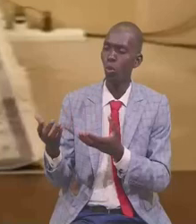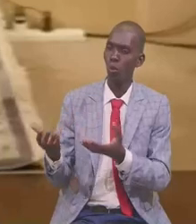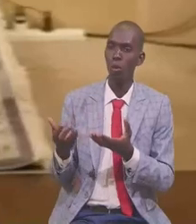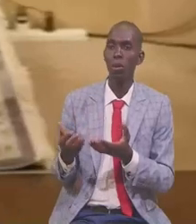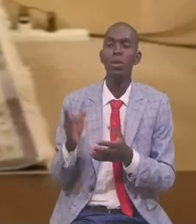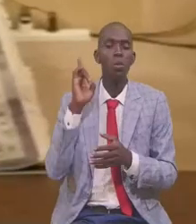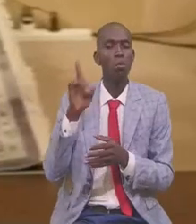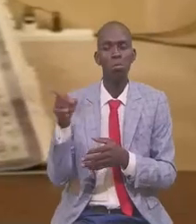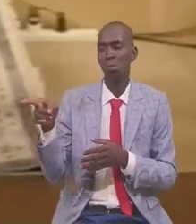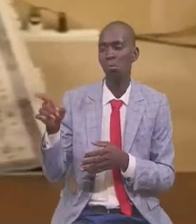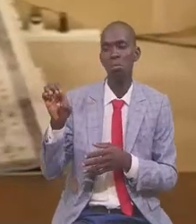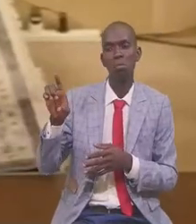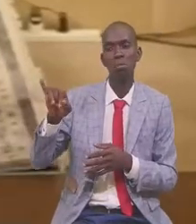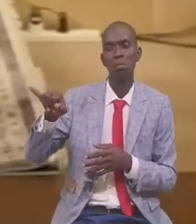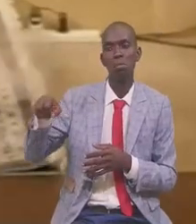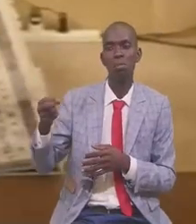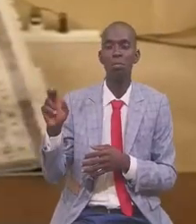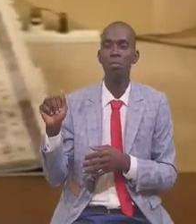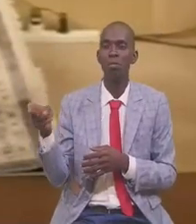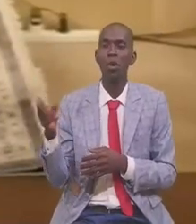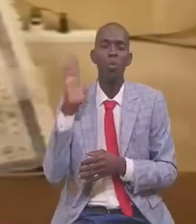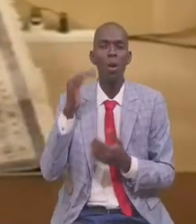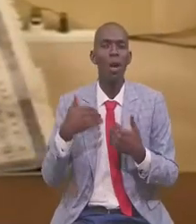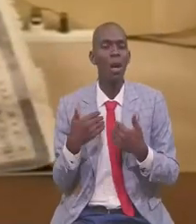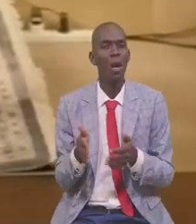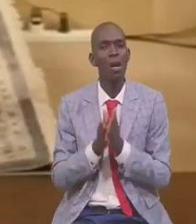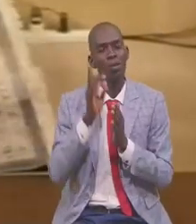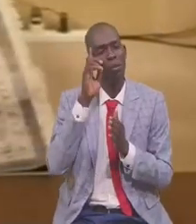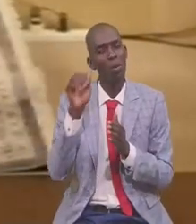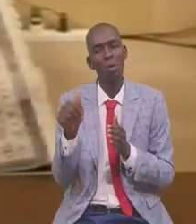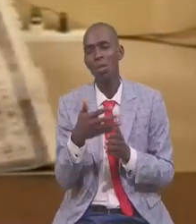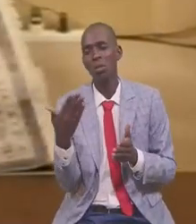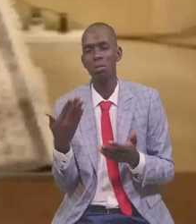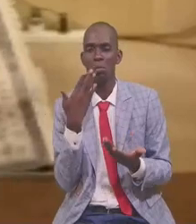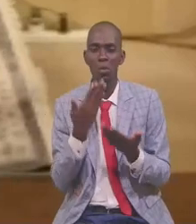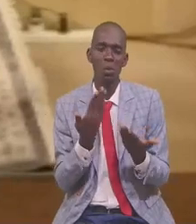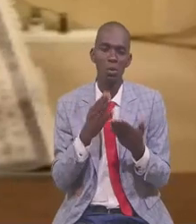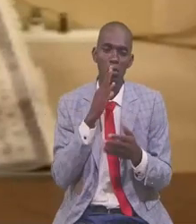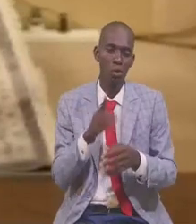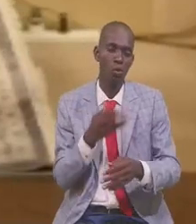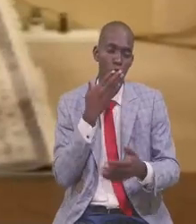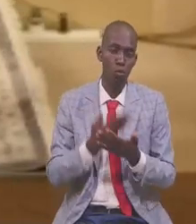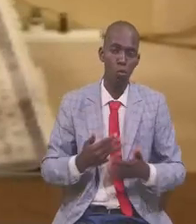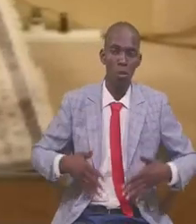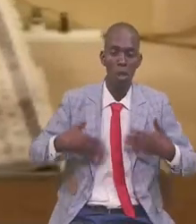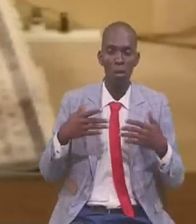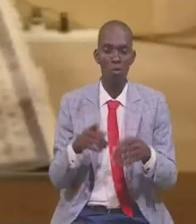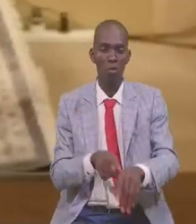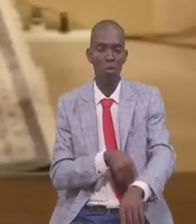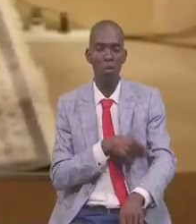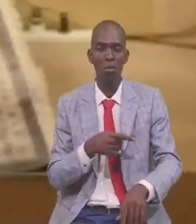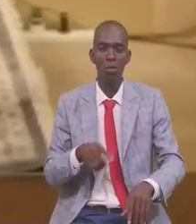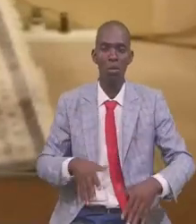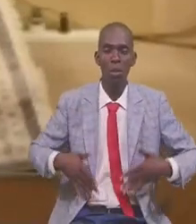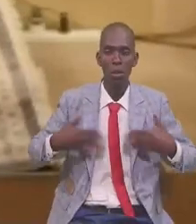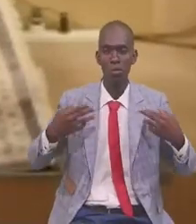demander beaucoup d'autres choses. Une longue, bonne santé, une bonne famille, des bons financements pour